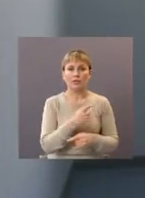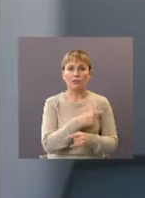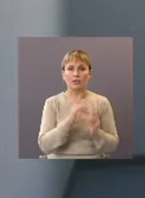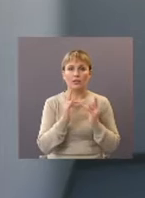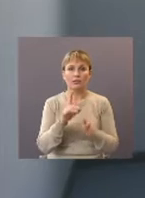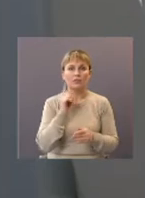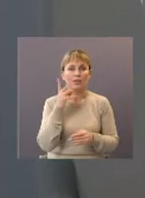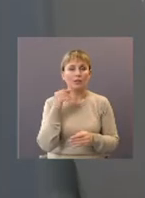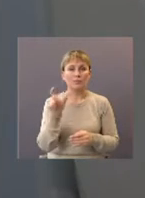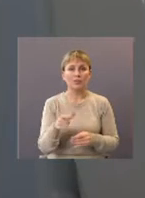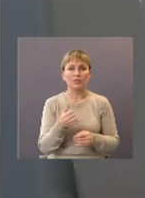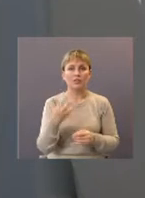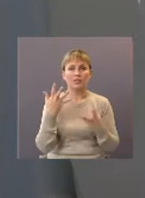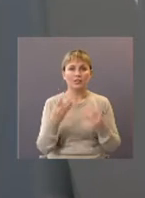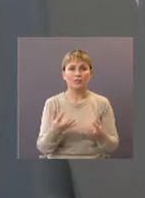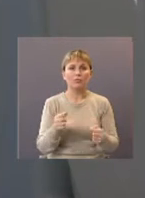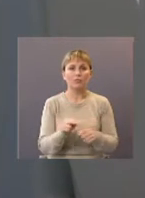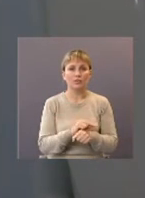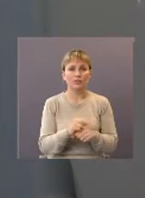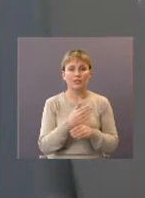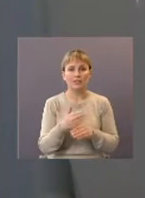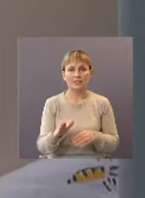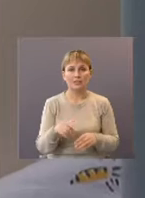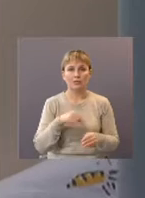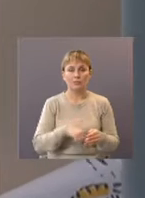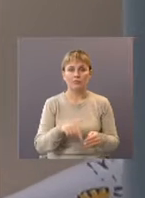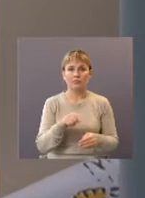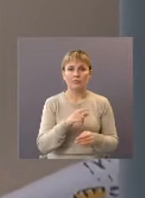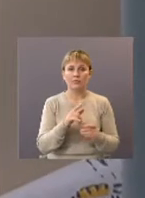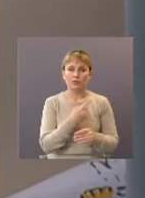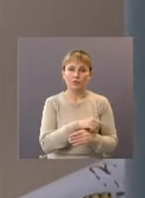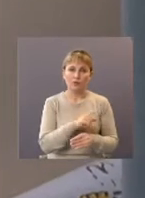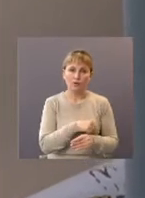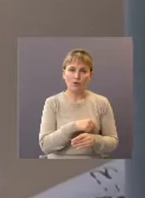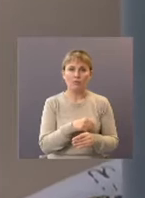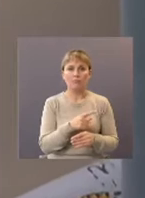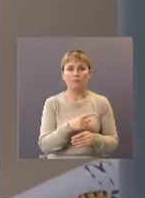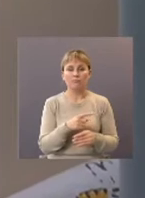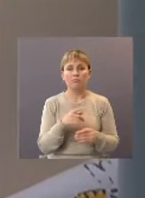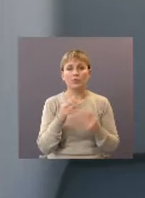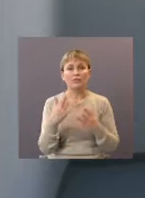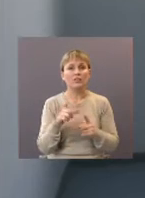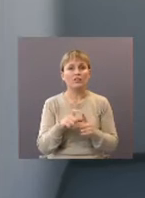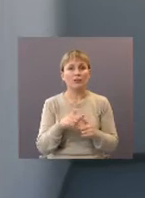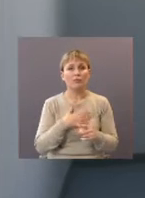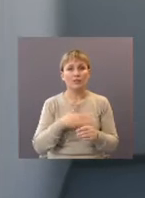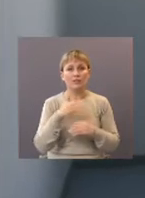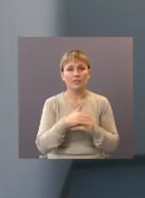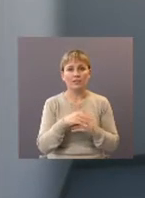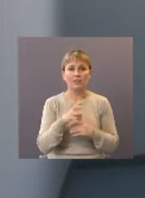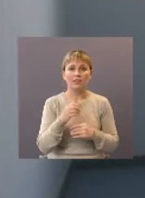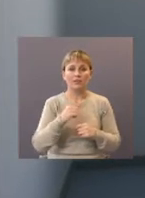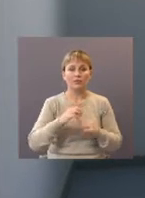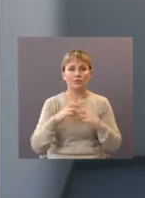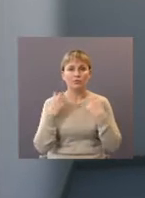Молодой алматинец уже несколько дней принимает лечение в отделении токсикологии больницы скорой неотложной помощи. По его словам, приятный вечер в кафе с